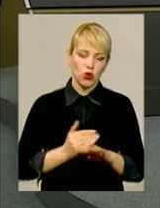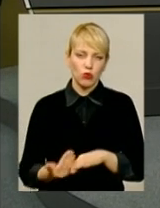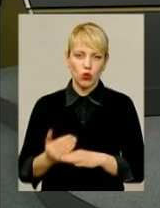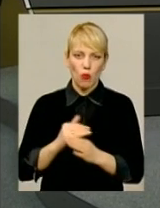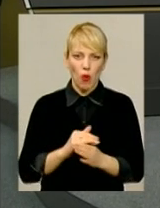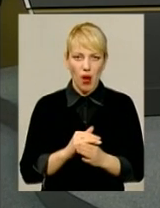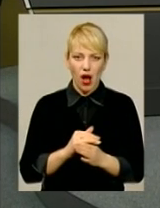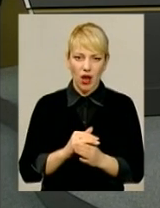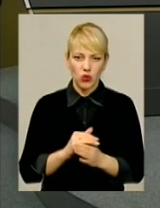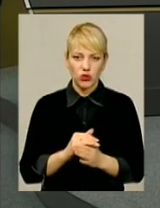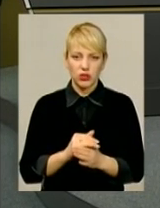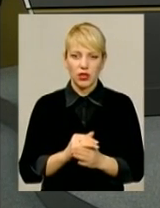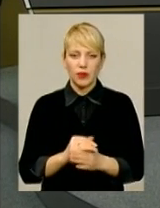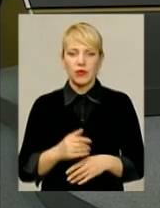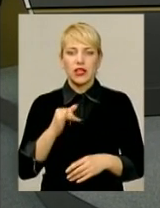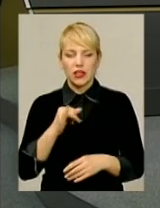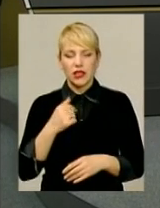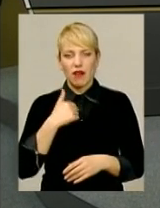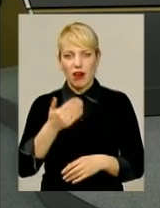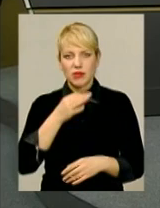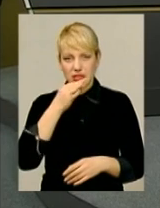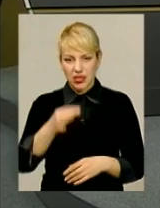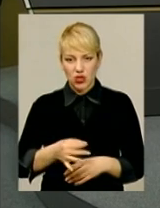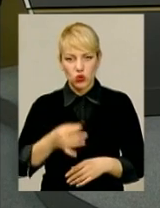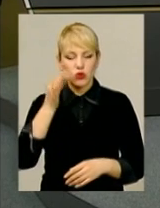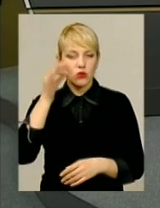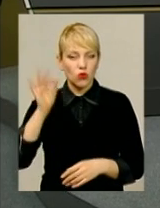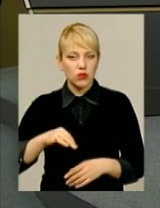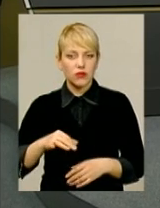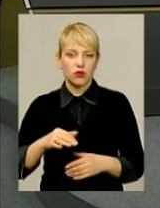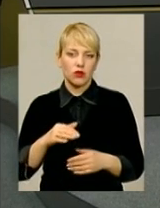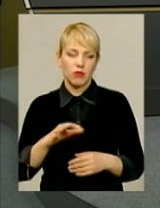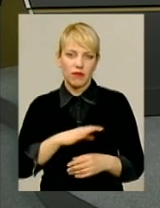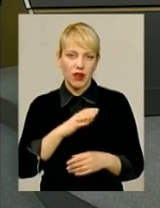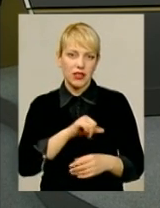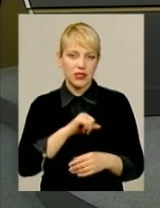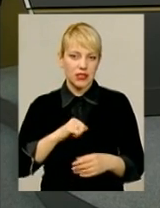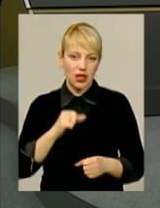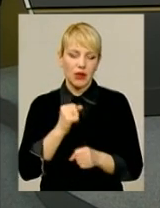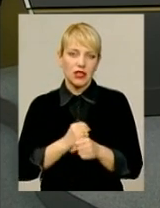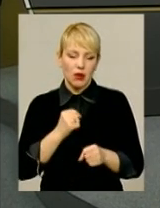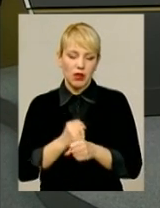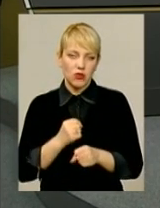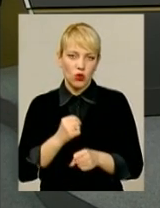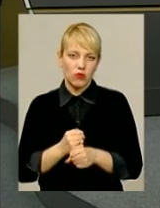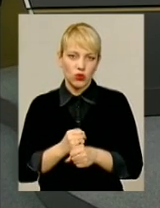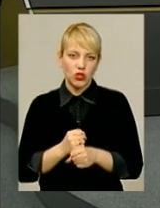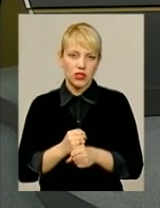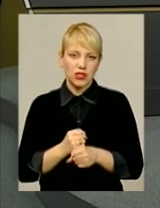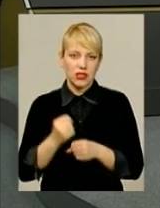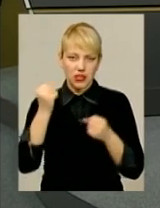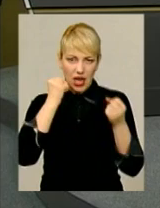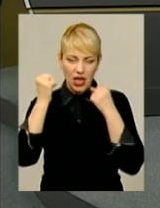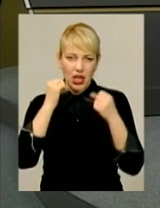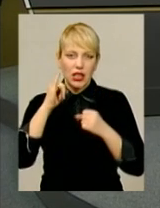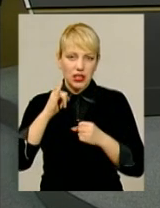допомагаємо. Я вам скажу, що з досвіду буває сам запрацьовуєшся і деякі